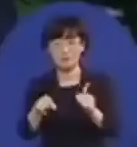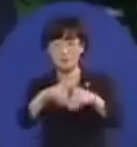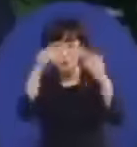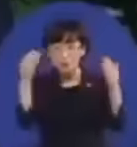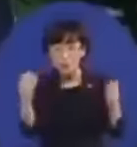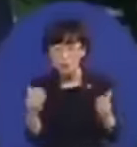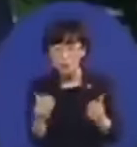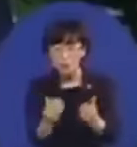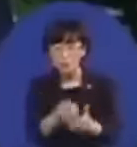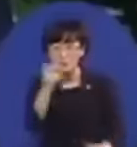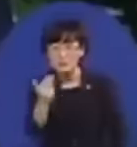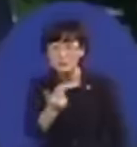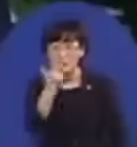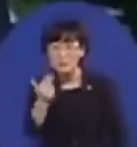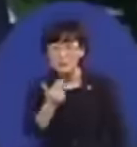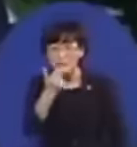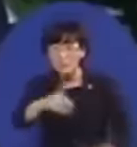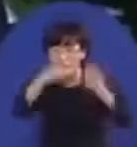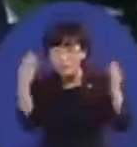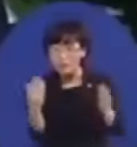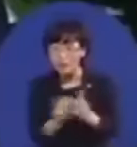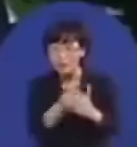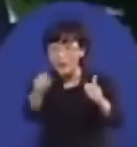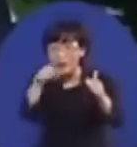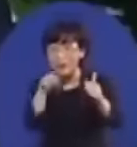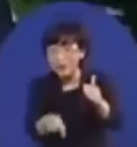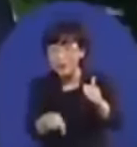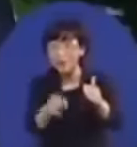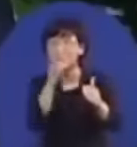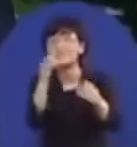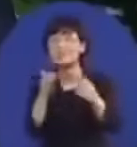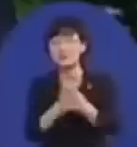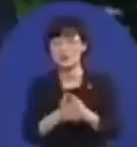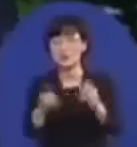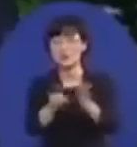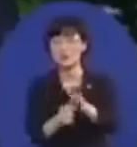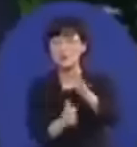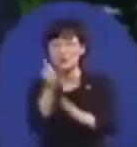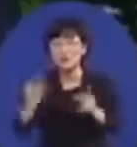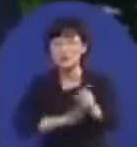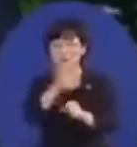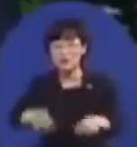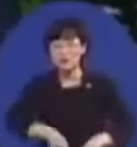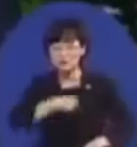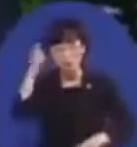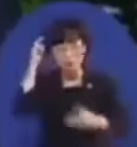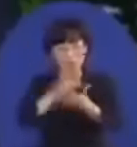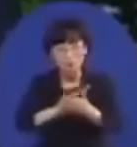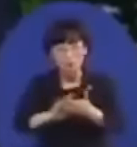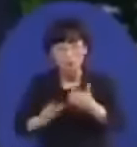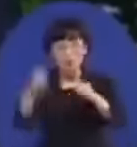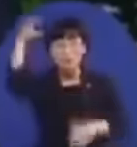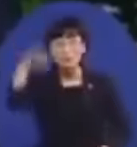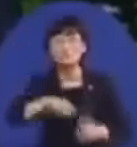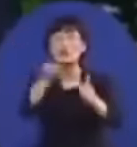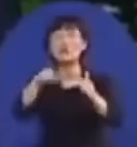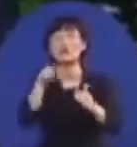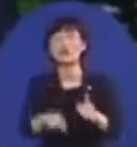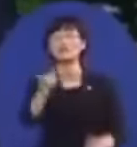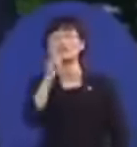모든 생명이 다 그곳에 있는 것입니다. 믿음, 소망, 사랑, 의, 평강, 희락이 다 빛 가운데 있어요.